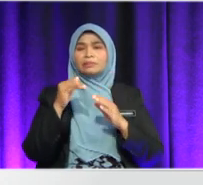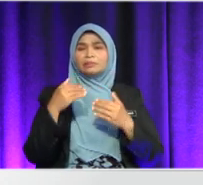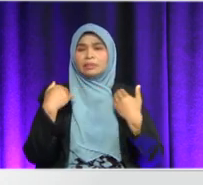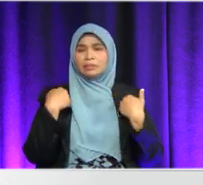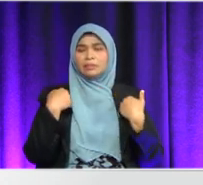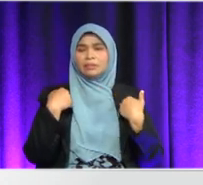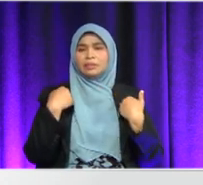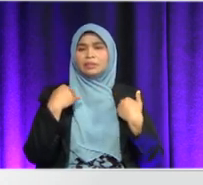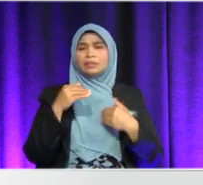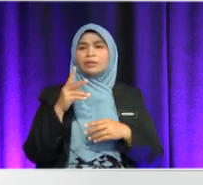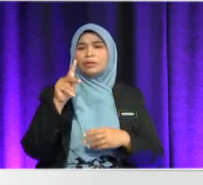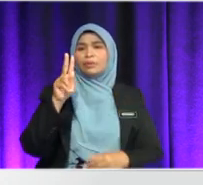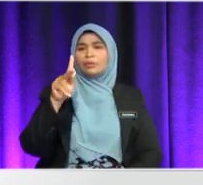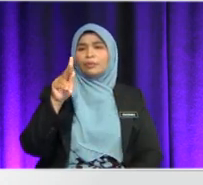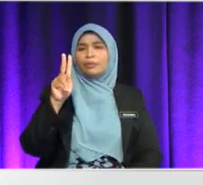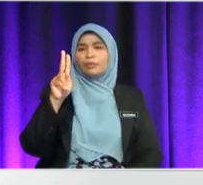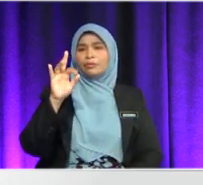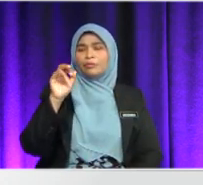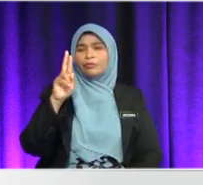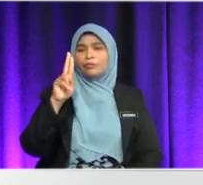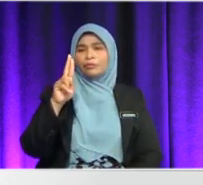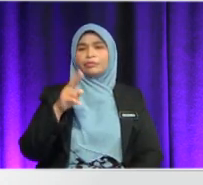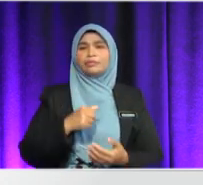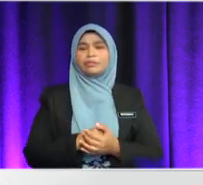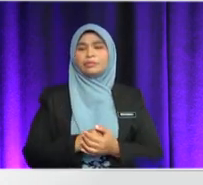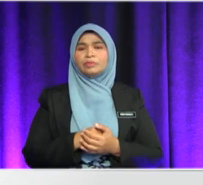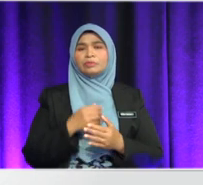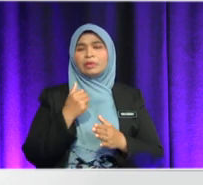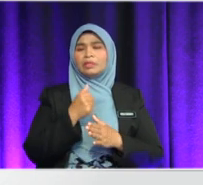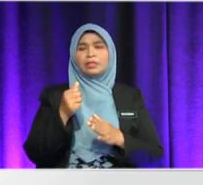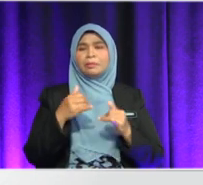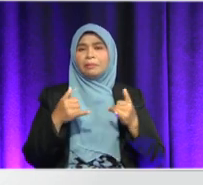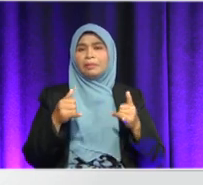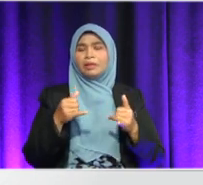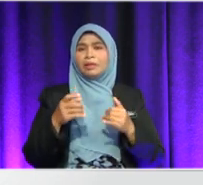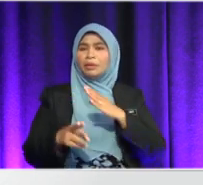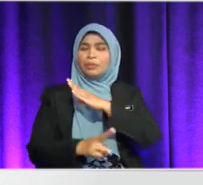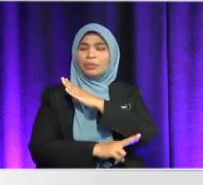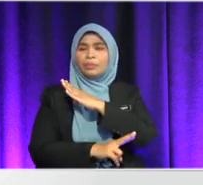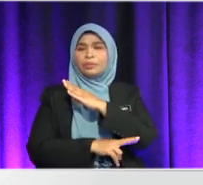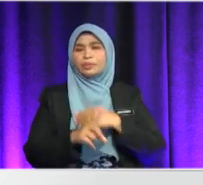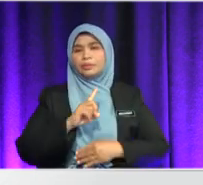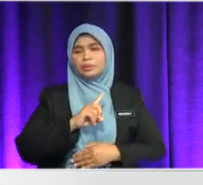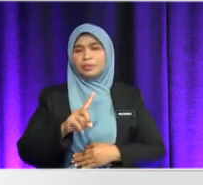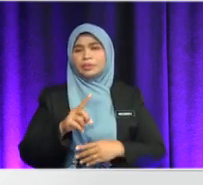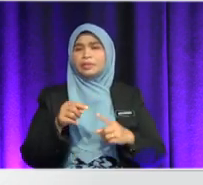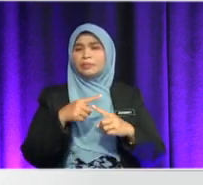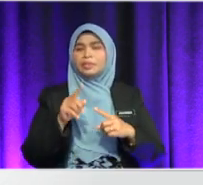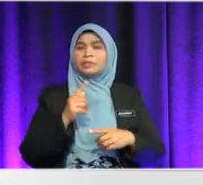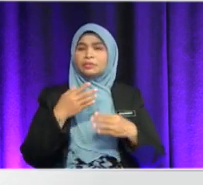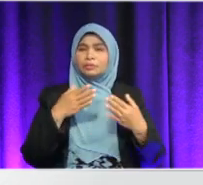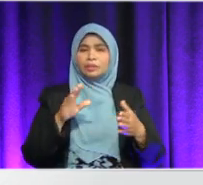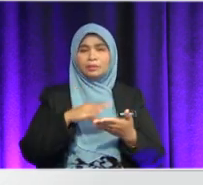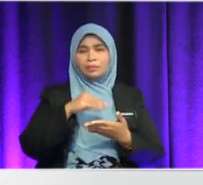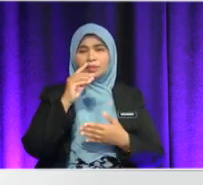kufur atau penafsiran akidah Islam atau mempersendekan hukum-hukum Islam jadi apabila kita belajar ini